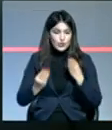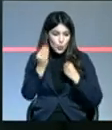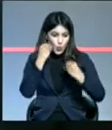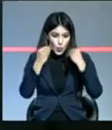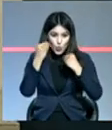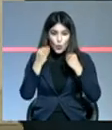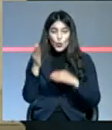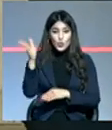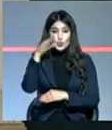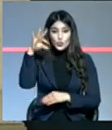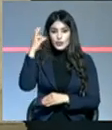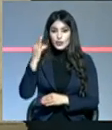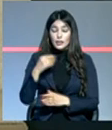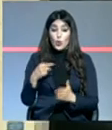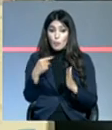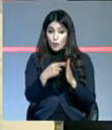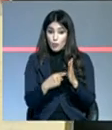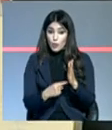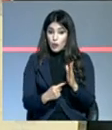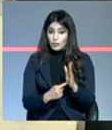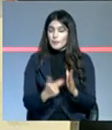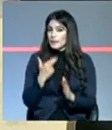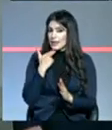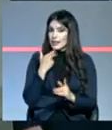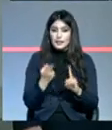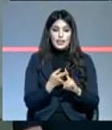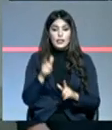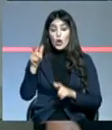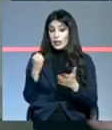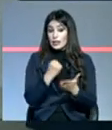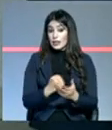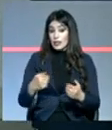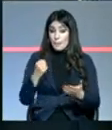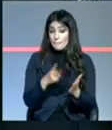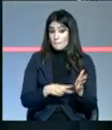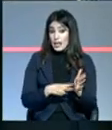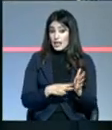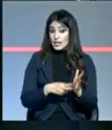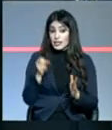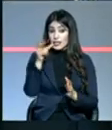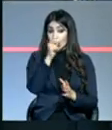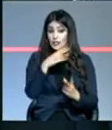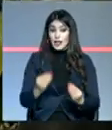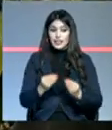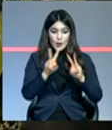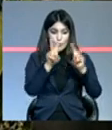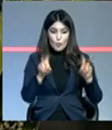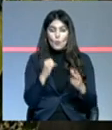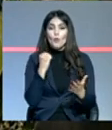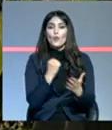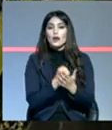وبلادي معايير ومنذ من اخرى اعتمدتها مؤسسات اربعه فتوى بهذه الحاله